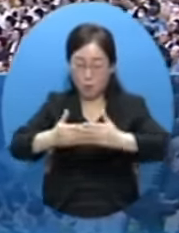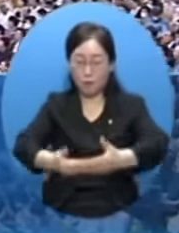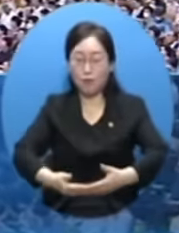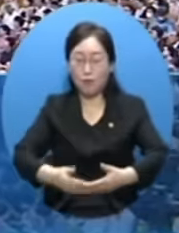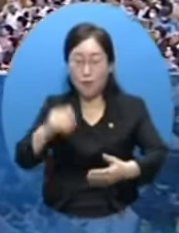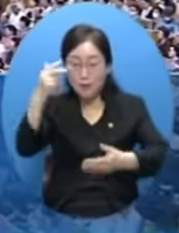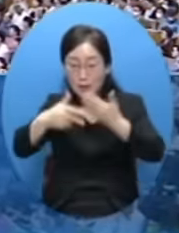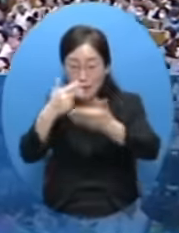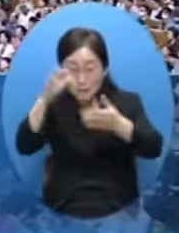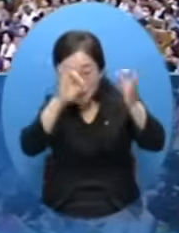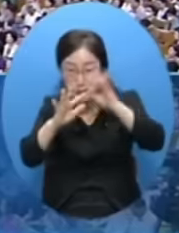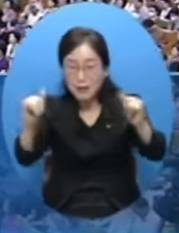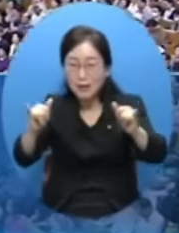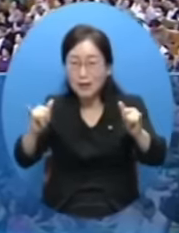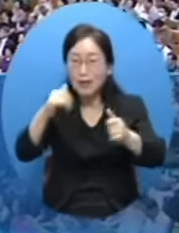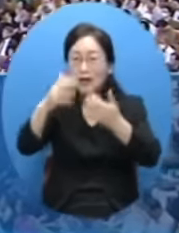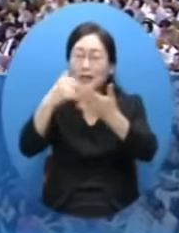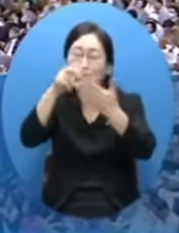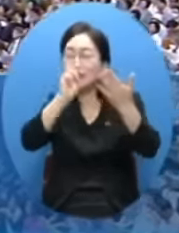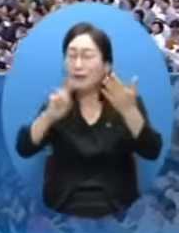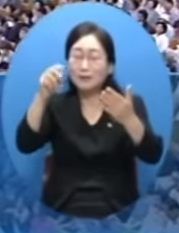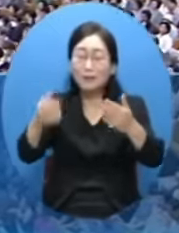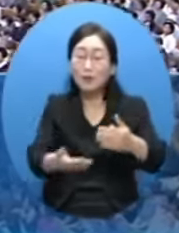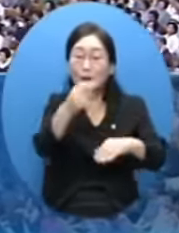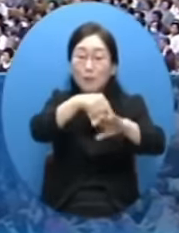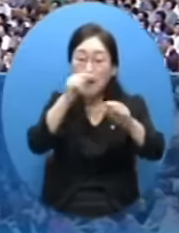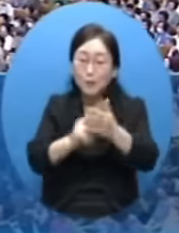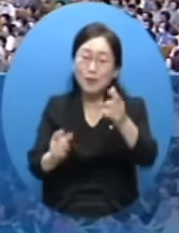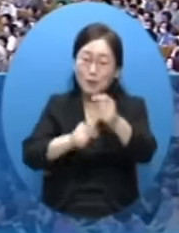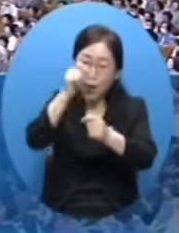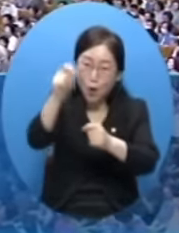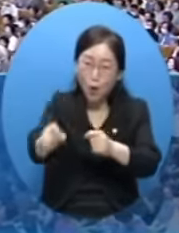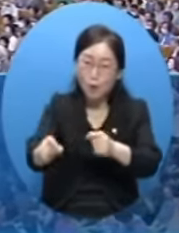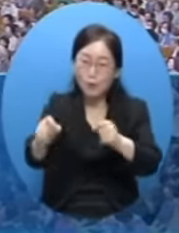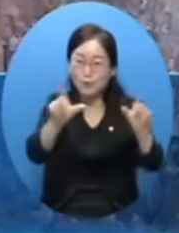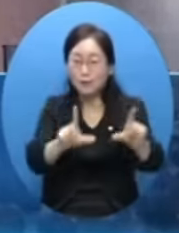찾는 자는 그를 찬송할 것이라. 너의 마음은 영원히 살지어다.